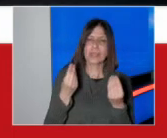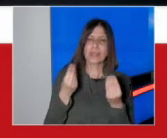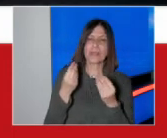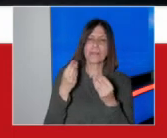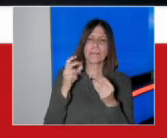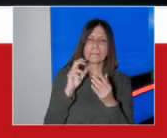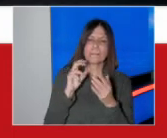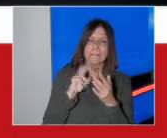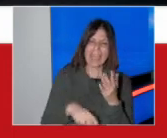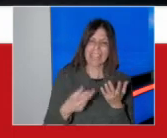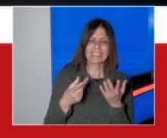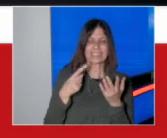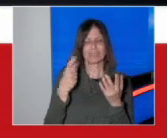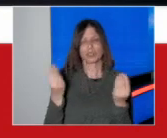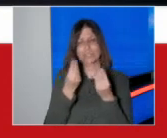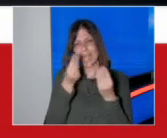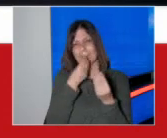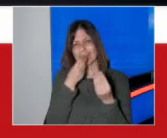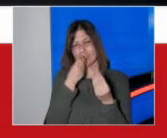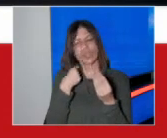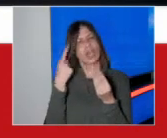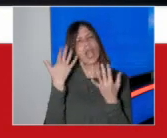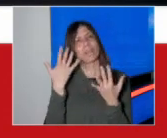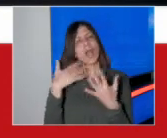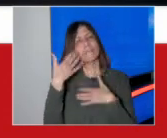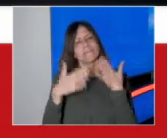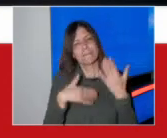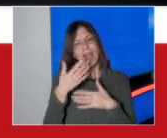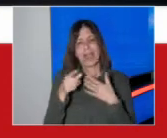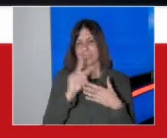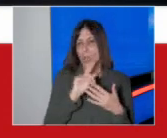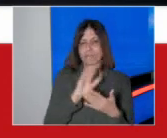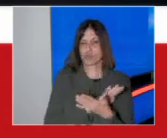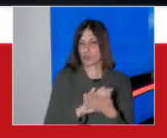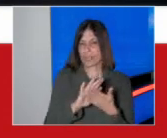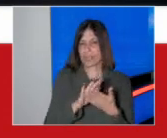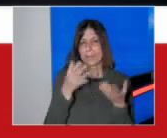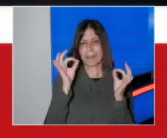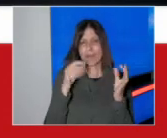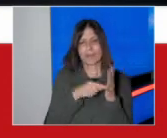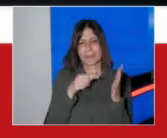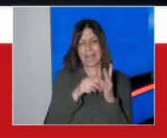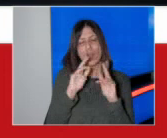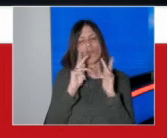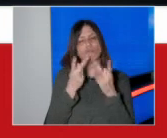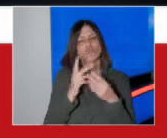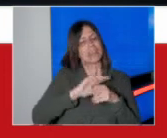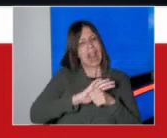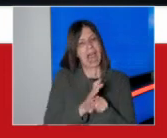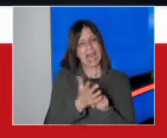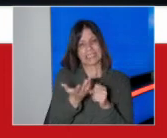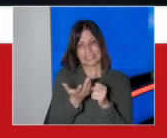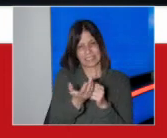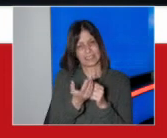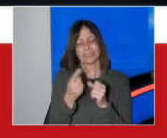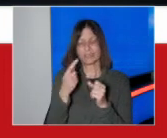כן. אני מתאר לעצמי שגם אתה וגם אני יודעים כמה מהלך כזה הוא מהלך לא פשוט, בעיקר בגלל קבוצות הלחץ.